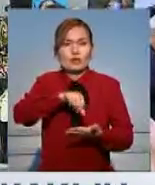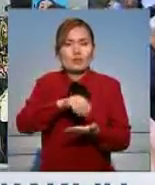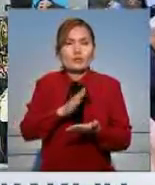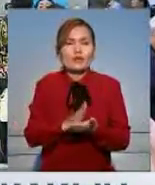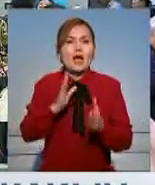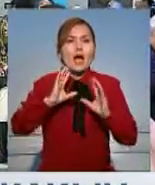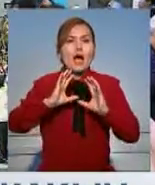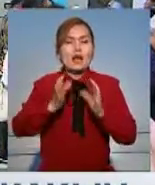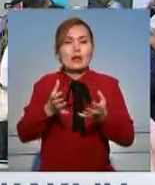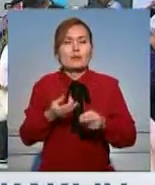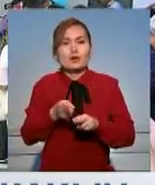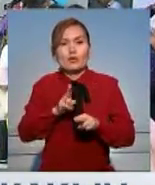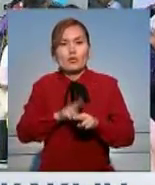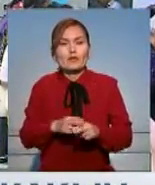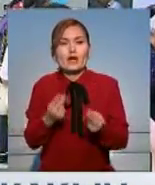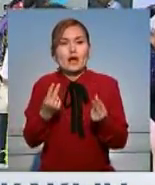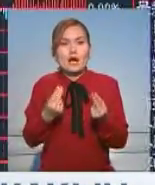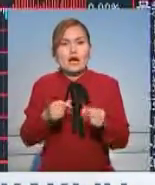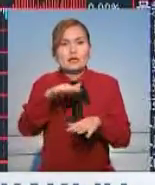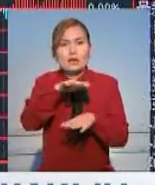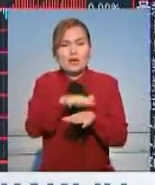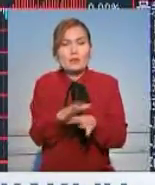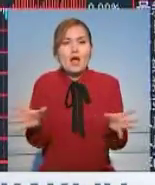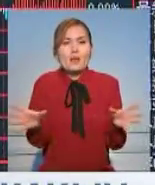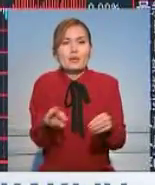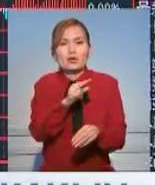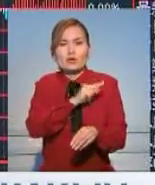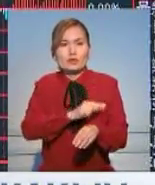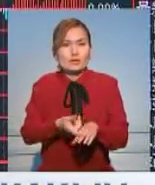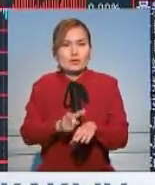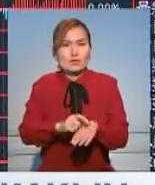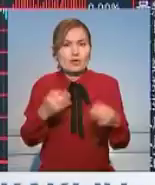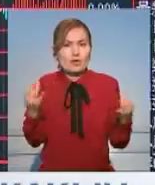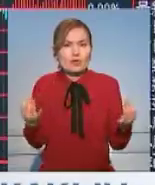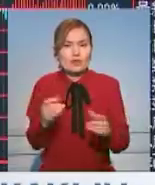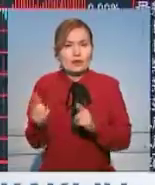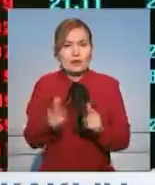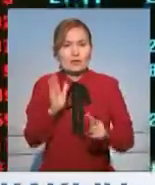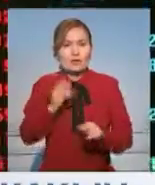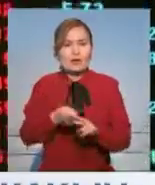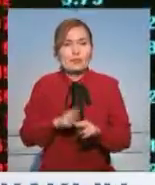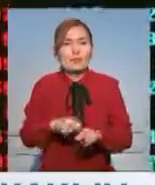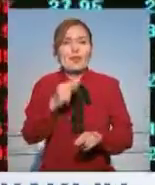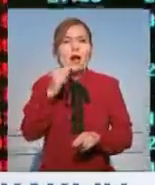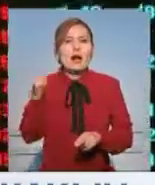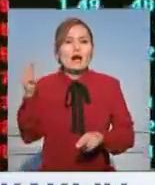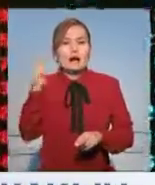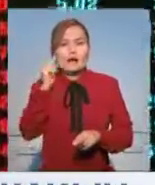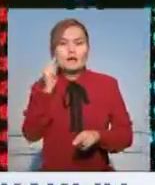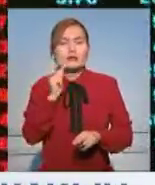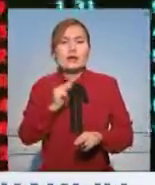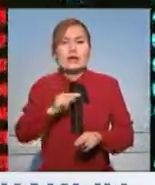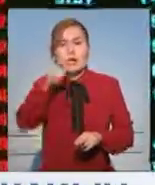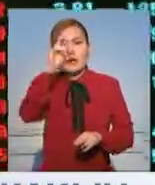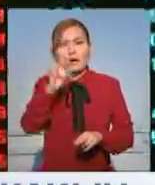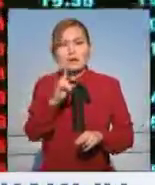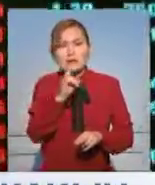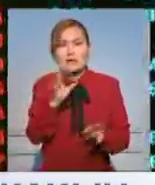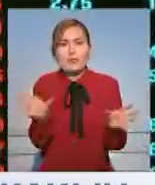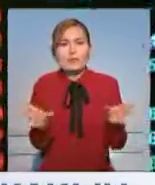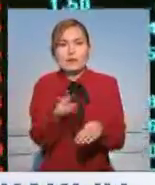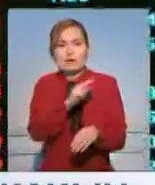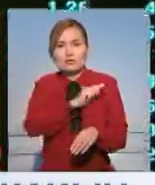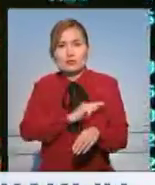Әлемдік үздік бестіктегі қаржы институттары да қызығушылықтан туды. Қазір Шанхай қор биржасы Астана орталығының негізгі серіктесінің